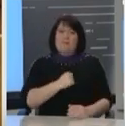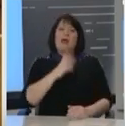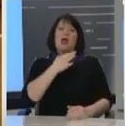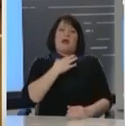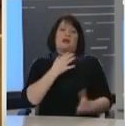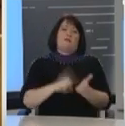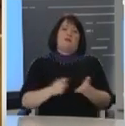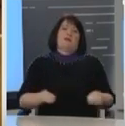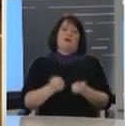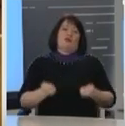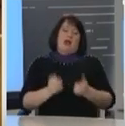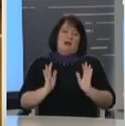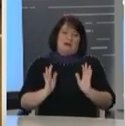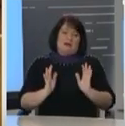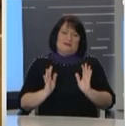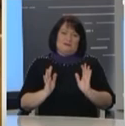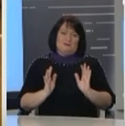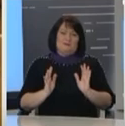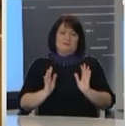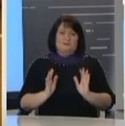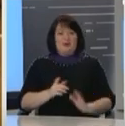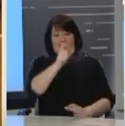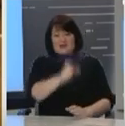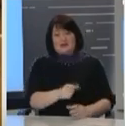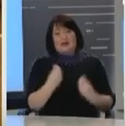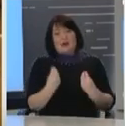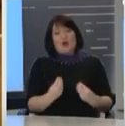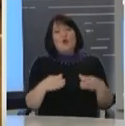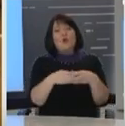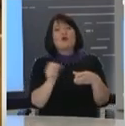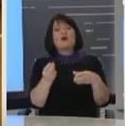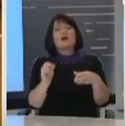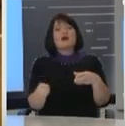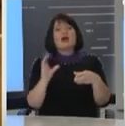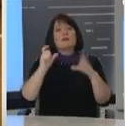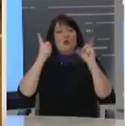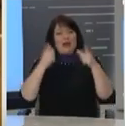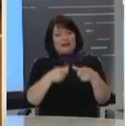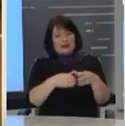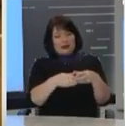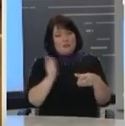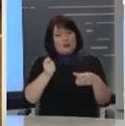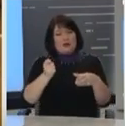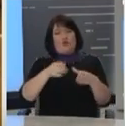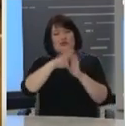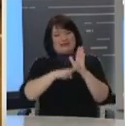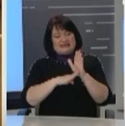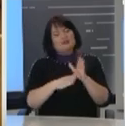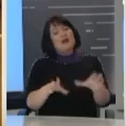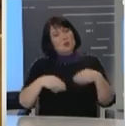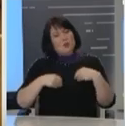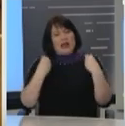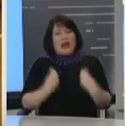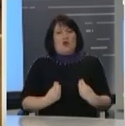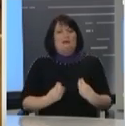αναγκαίο. Θα κάνει καλό και σε εσάς και στην παράταξή σας και στο πολιτικό σύστημα. Να